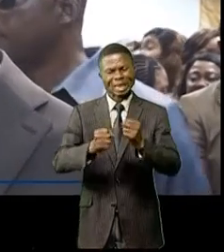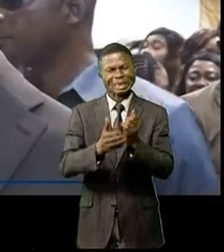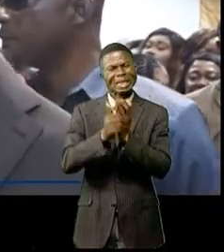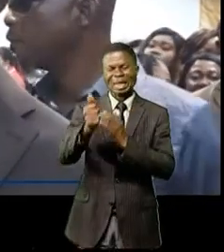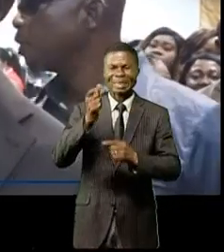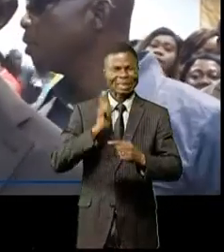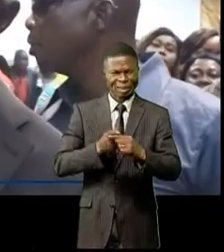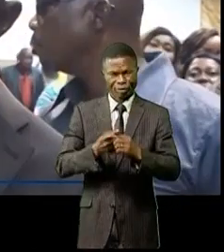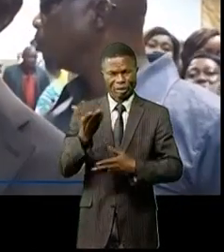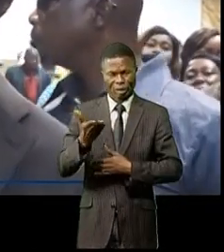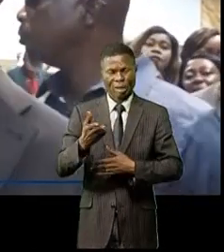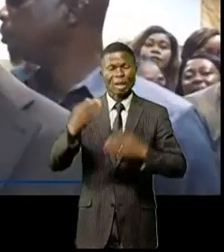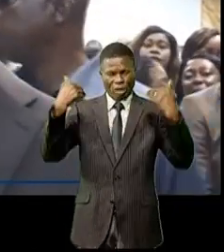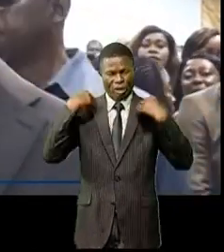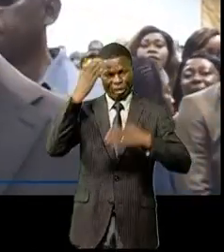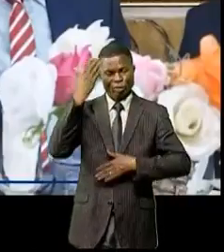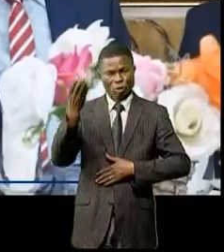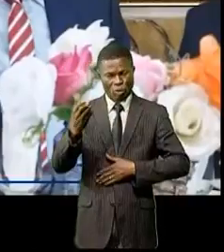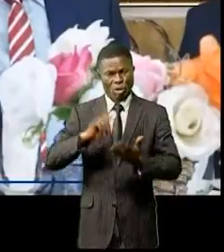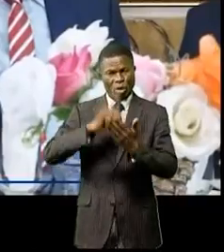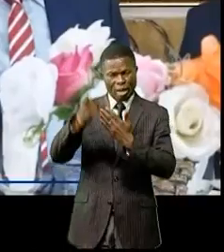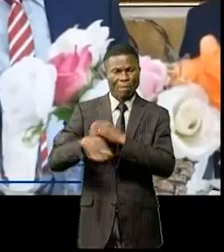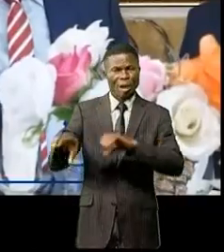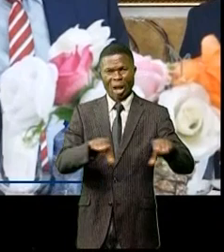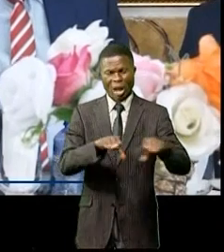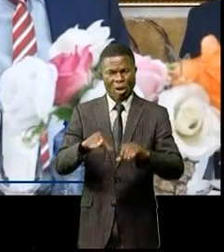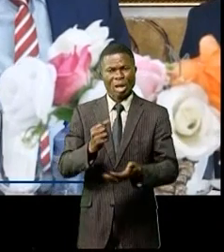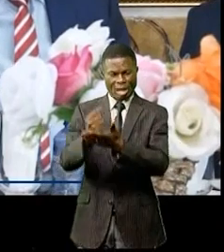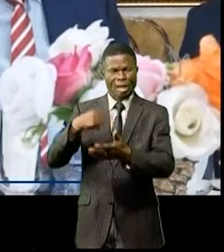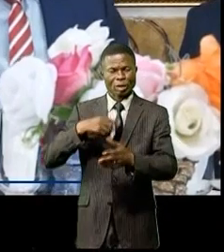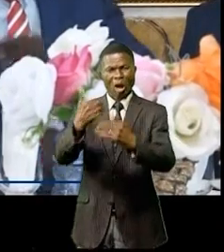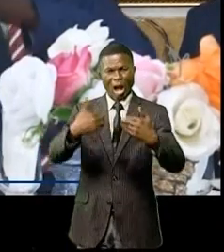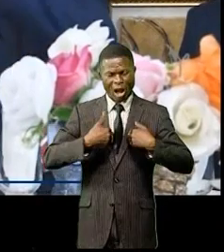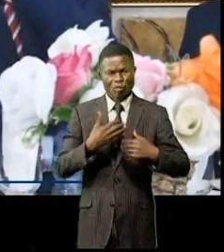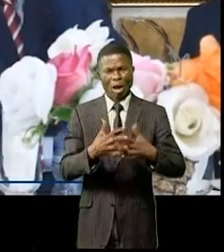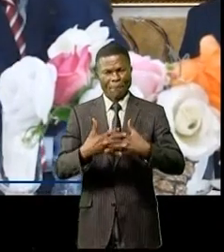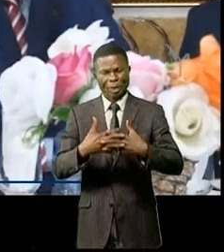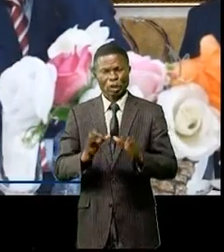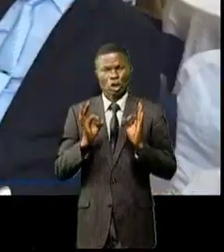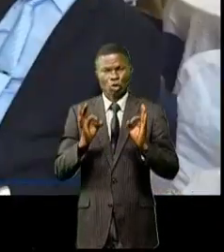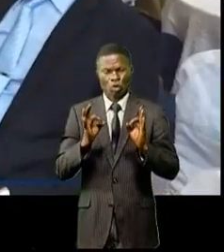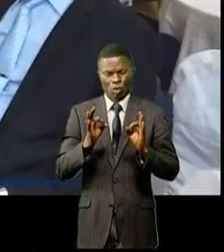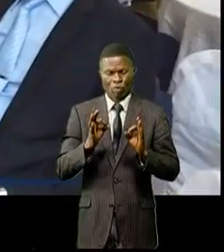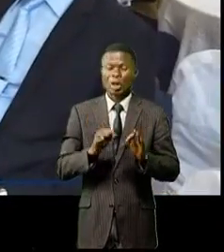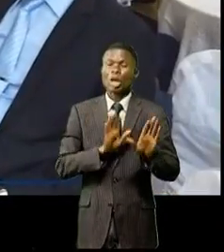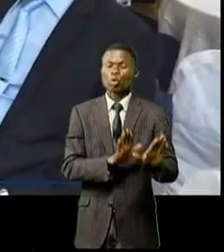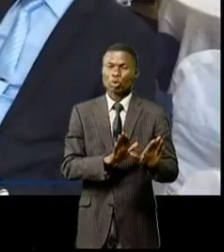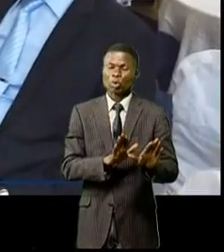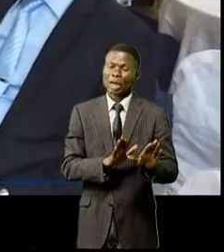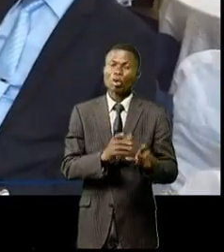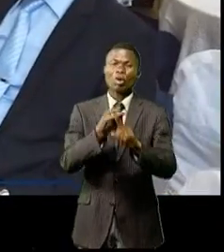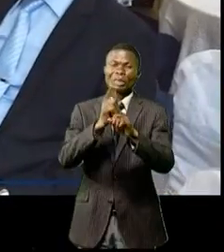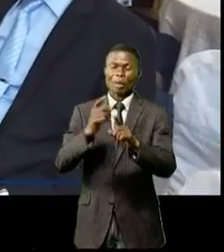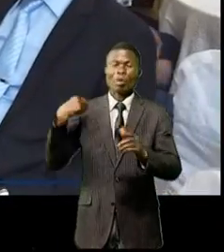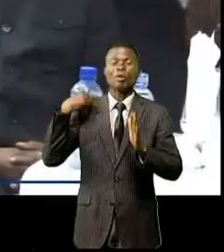consciente. Et c'est ainsi que donc on comptait un plan d'action qui va nous permettre de nous équiper avec l'apport bien entendu du gouvernement de la République. Donc